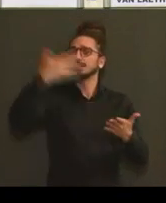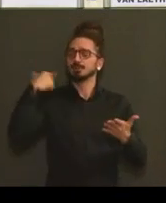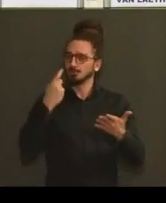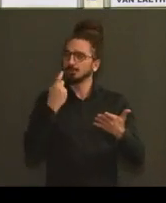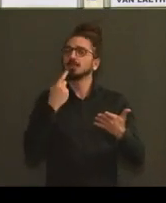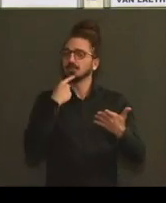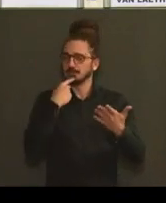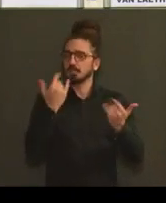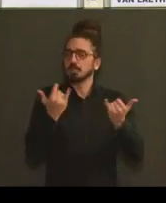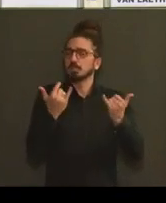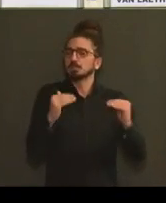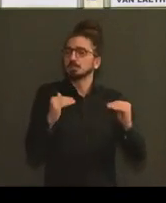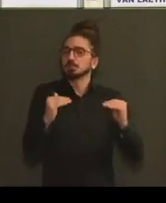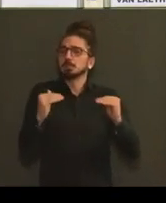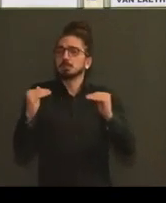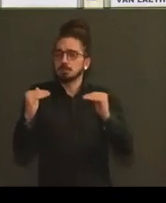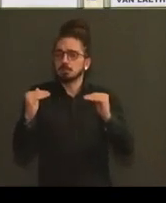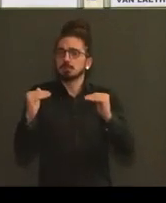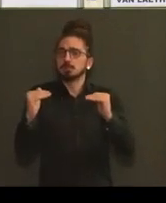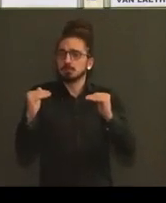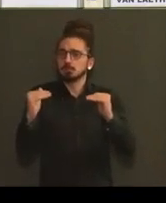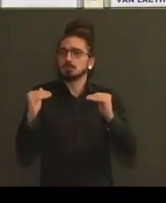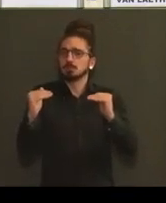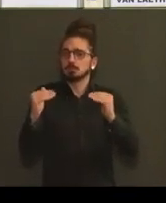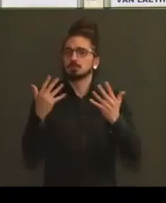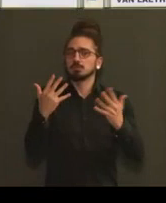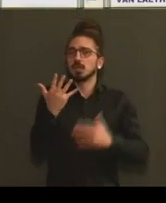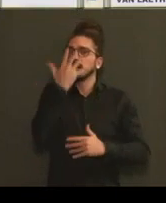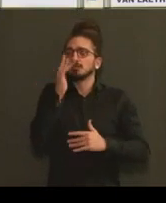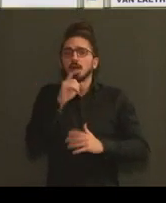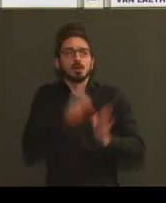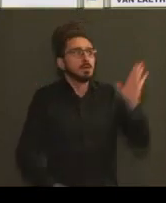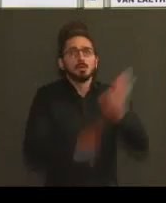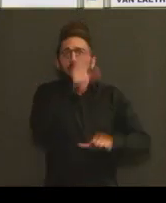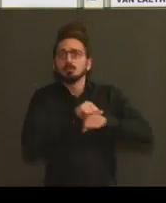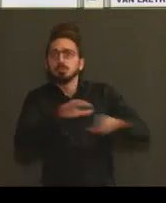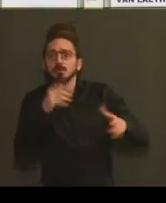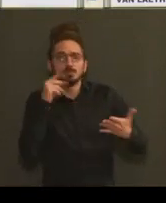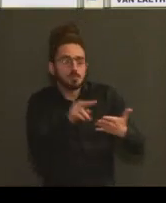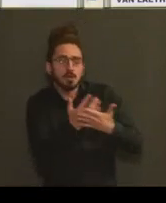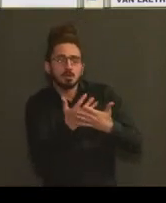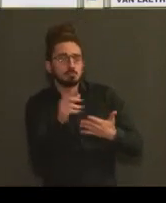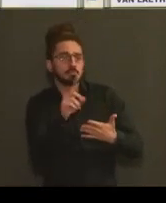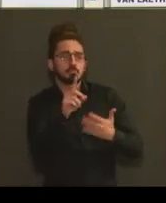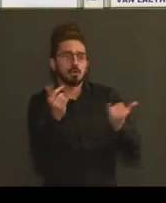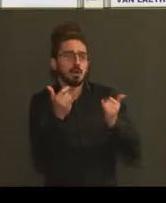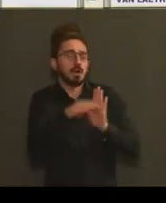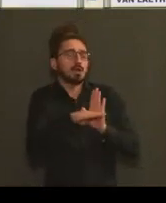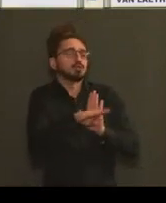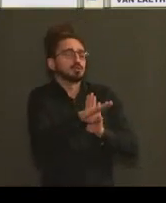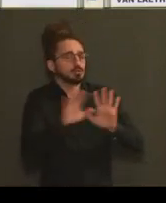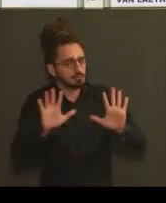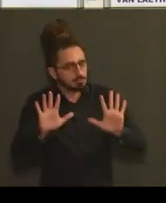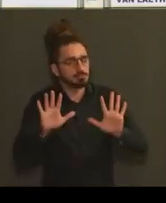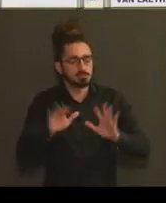qui est moindre que celle que l'on a pu craindre. Le variant brésilien vient d'apparaître, ou plutôt vient d'être